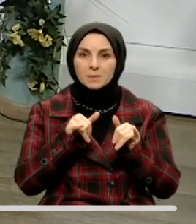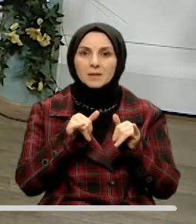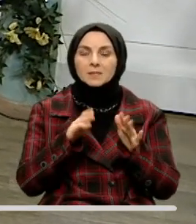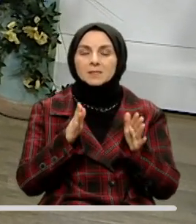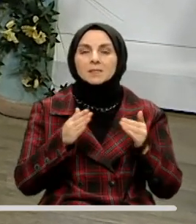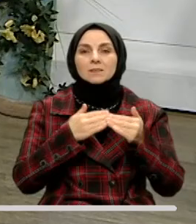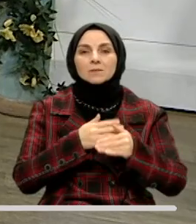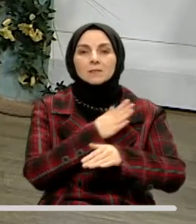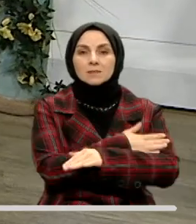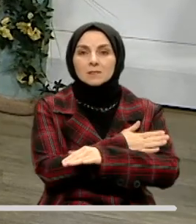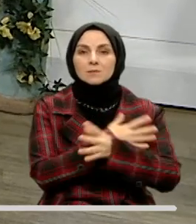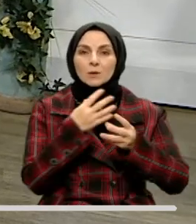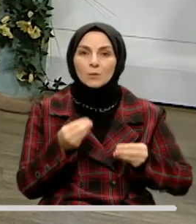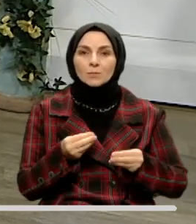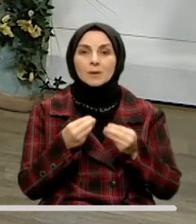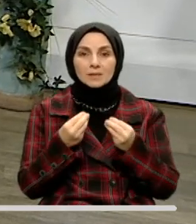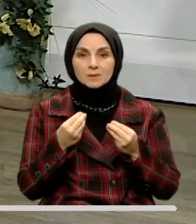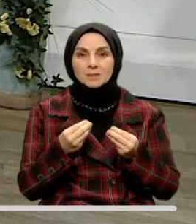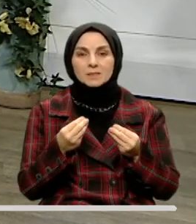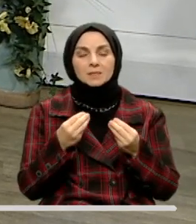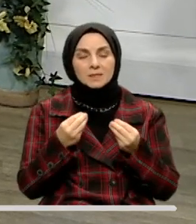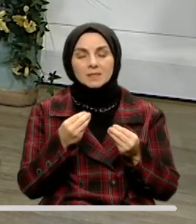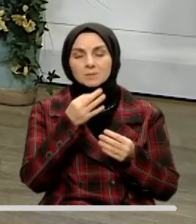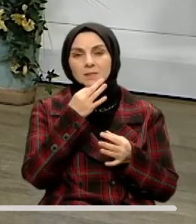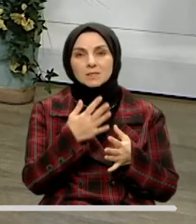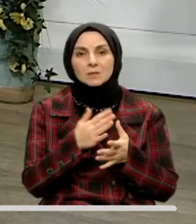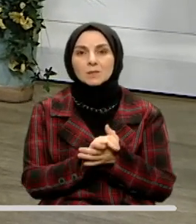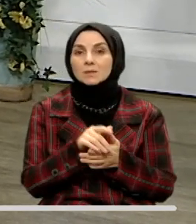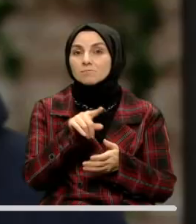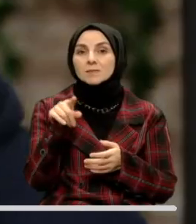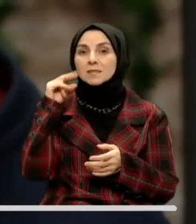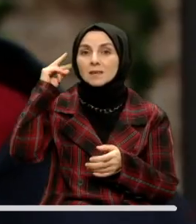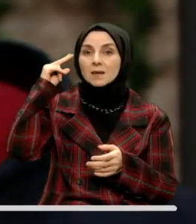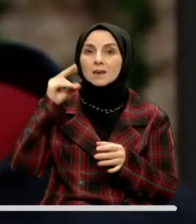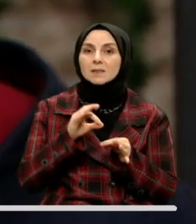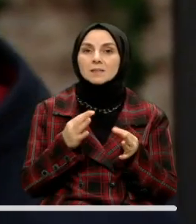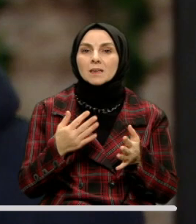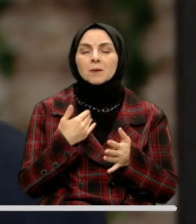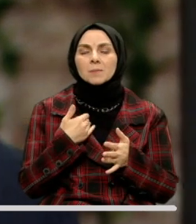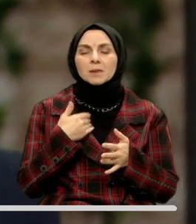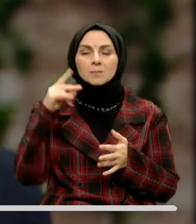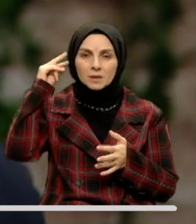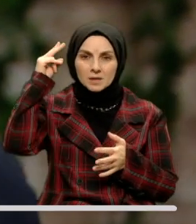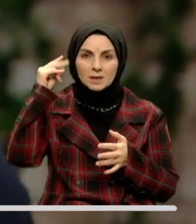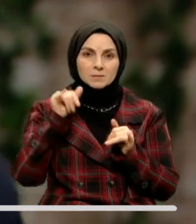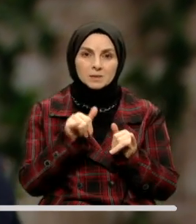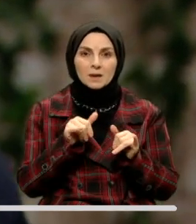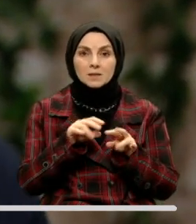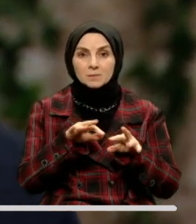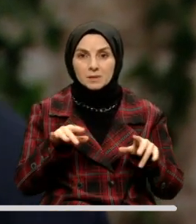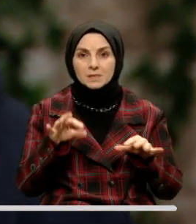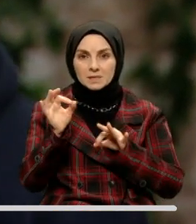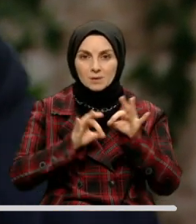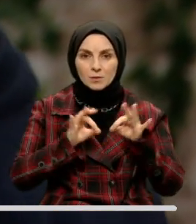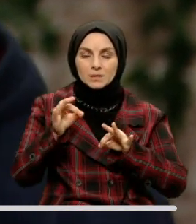İyisin. İyiyim, sağ olun. Nasılsınız? Ne güzel, biz de iyiyiz. Teşekkür ederiz. Senin hayalin nedir? Benim hayalim de aynı şekilde. Bilgisayar mühendisliği. Bilgisayar